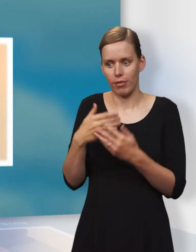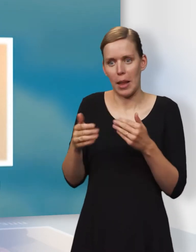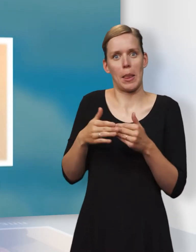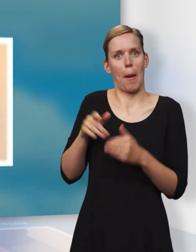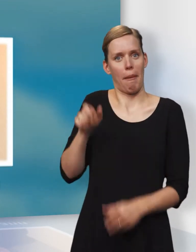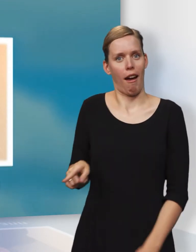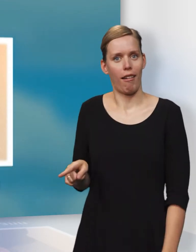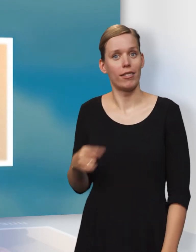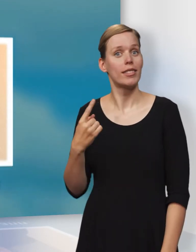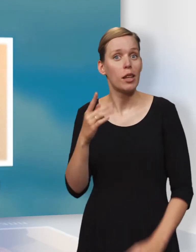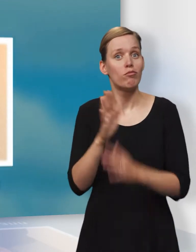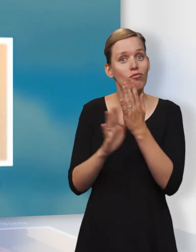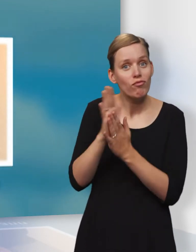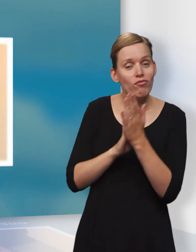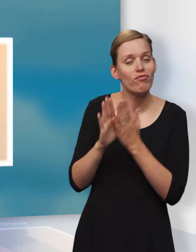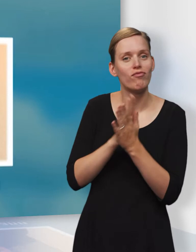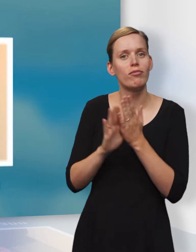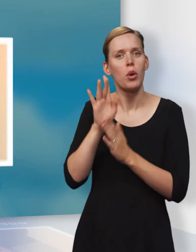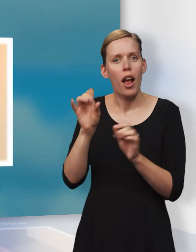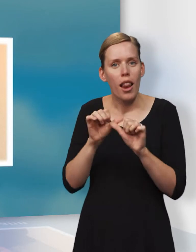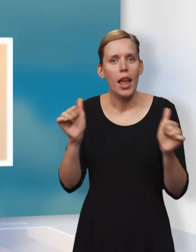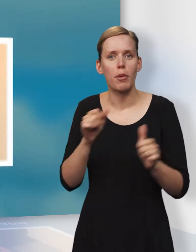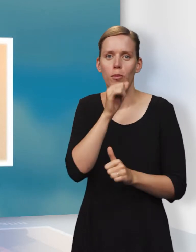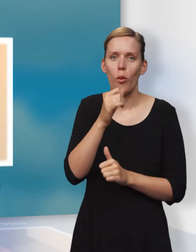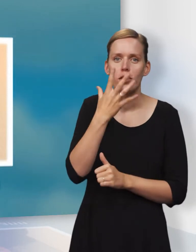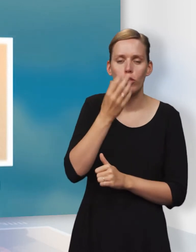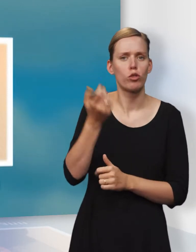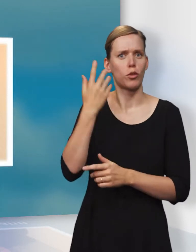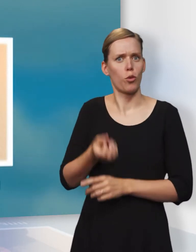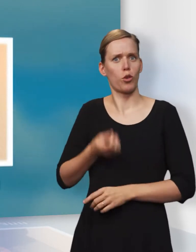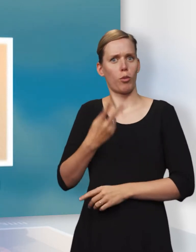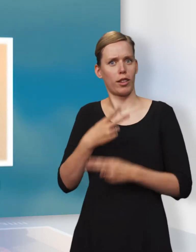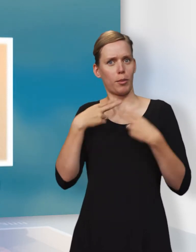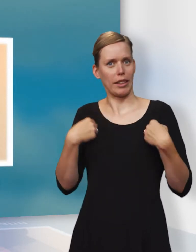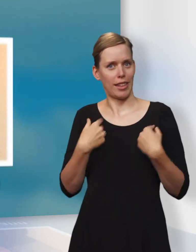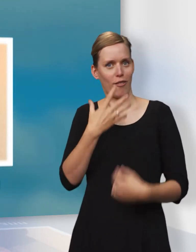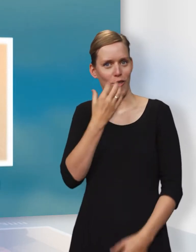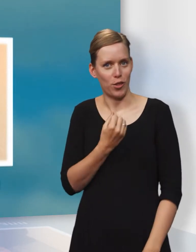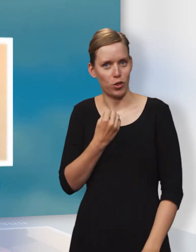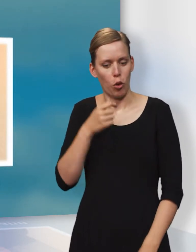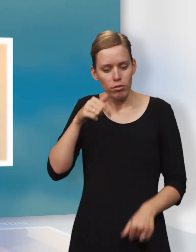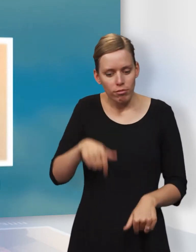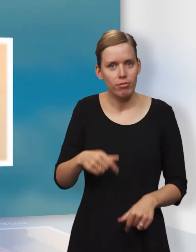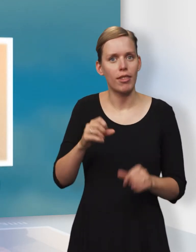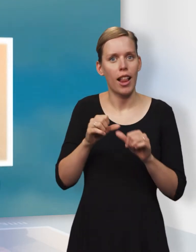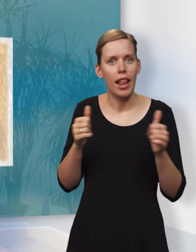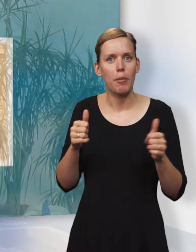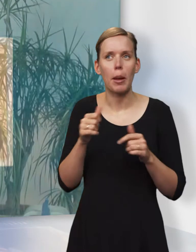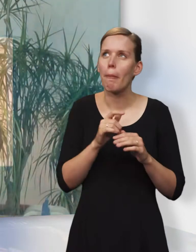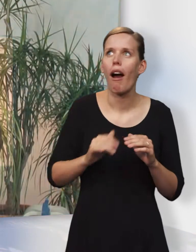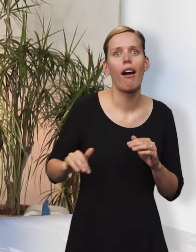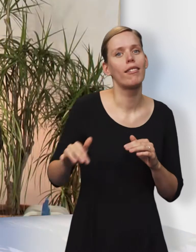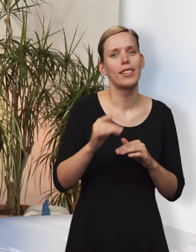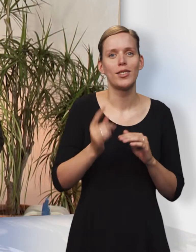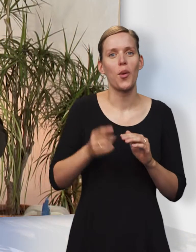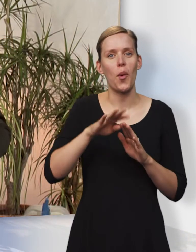hier. Er steht mir Rede und Antwort über seinen Berufswunsch, ursprünglich mal Priester werden zu wollen, über das Leben hier im Paradies auf